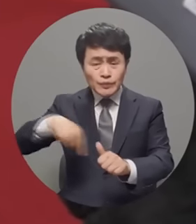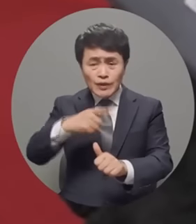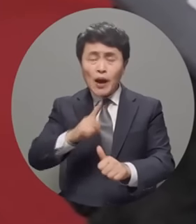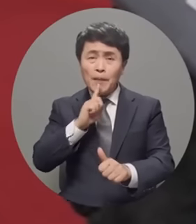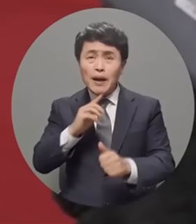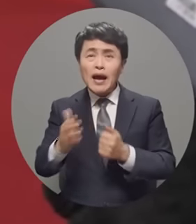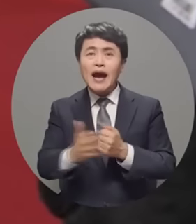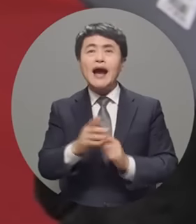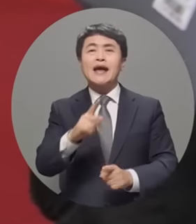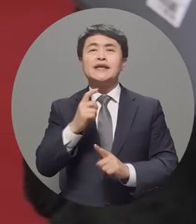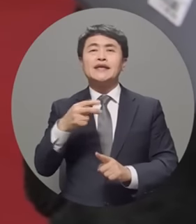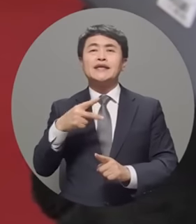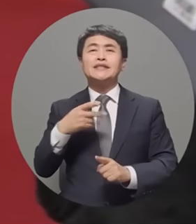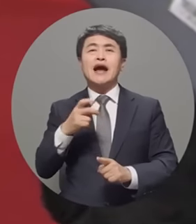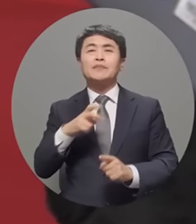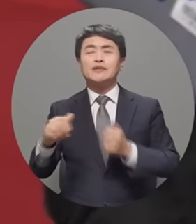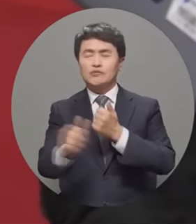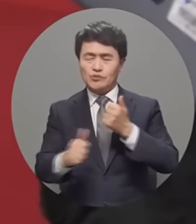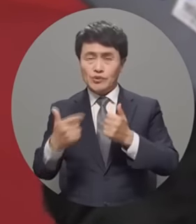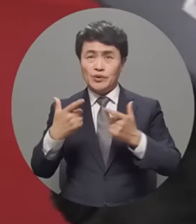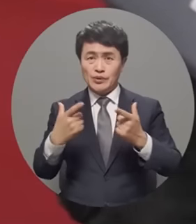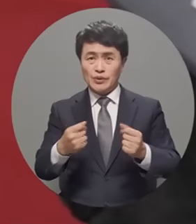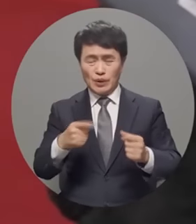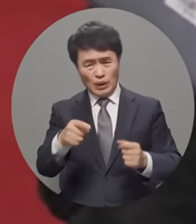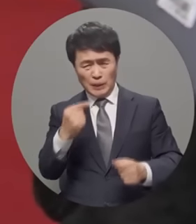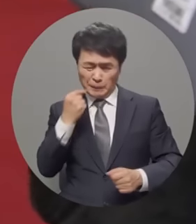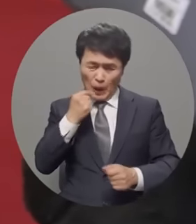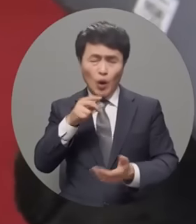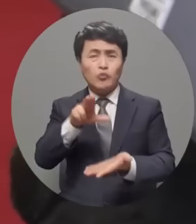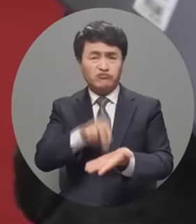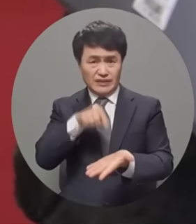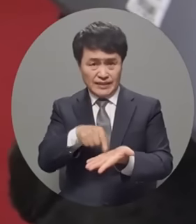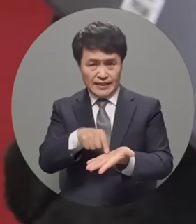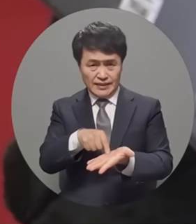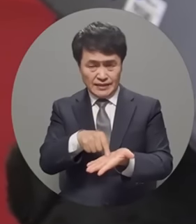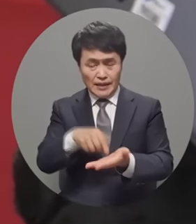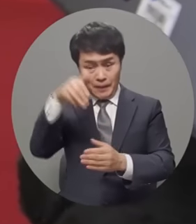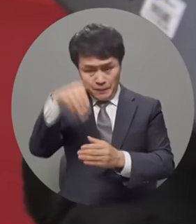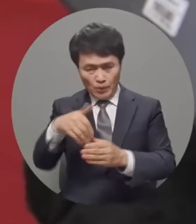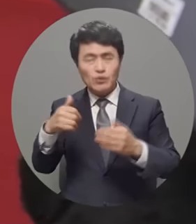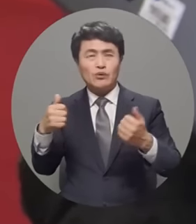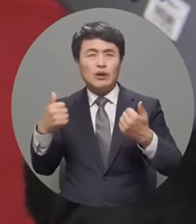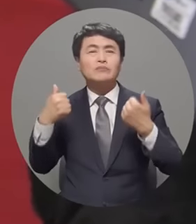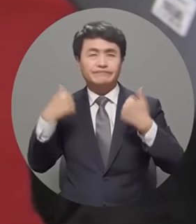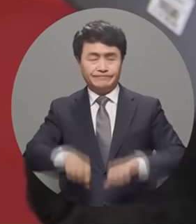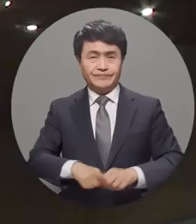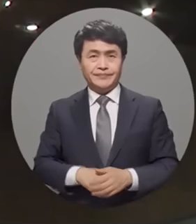말해왔던 이상민 의원 역시 독소 조항이 문제라며 표결에 참여하지 않았습니다.